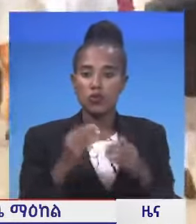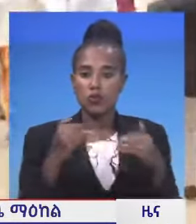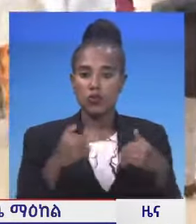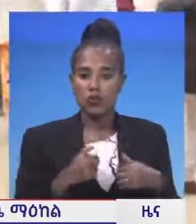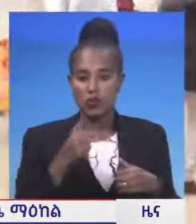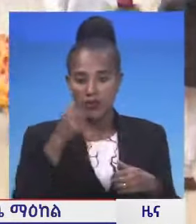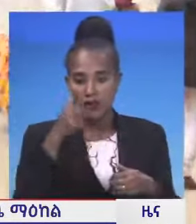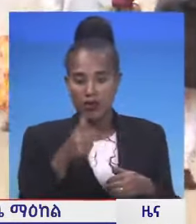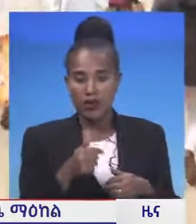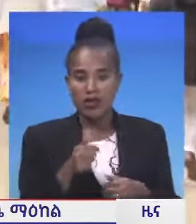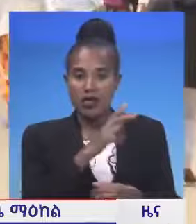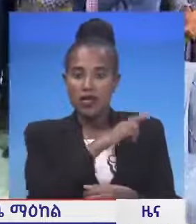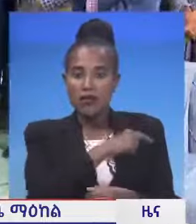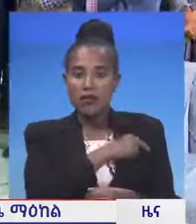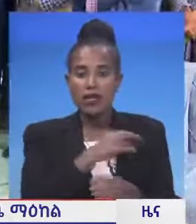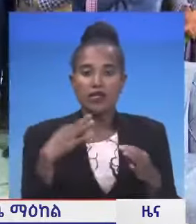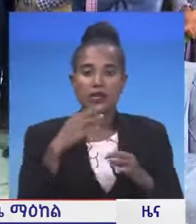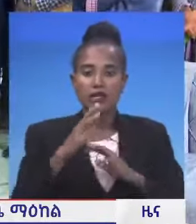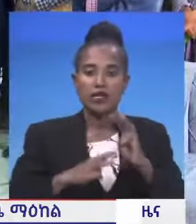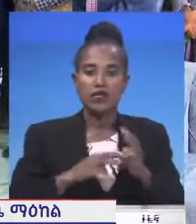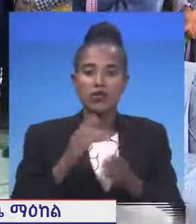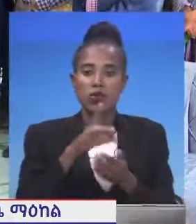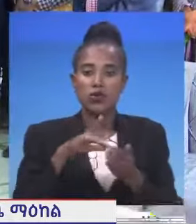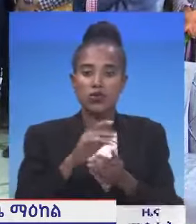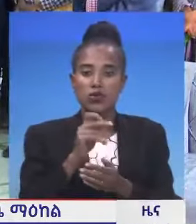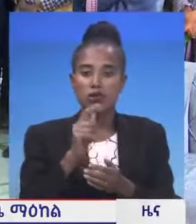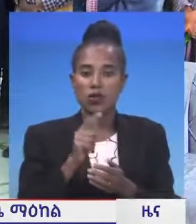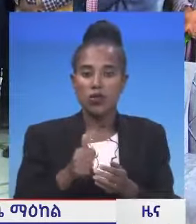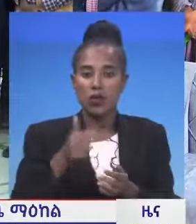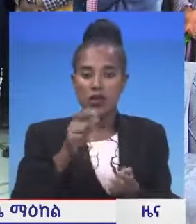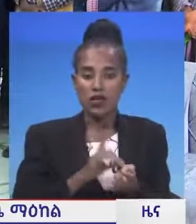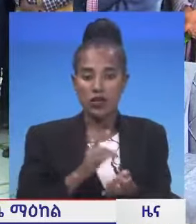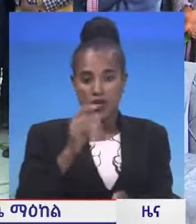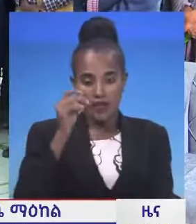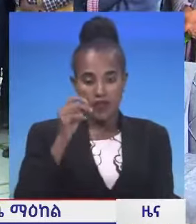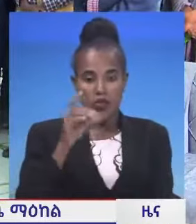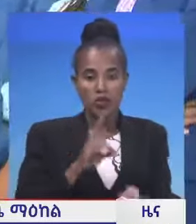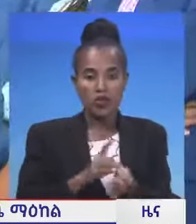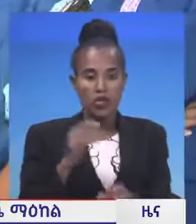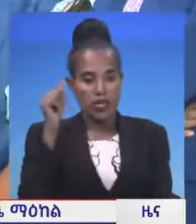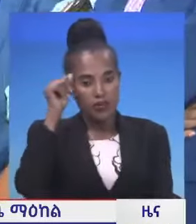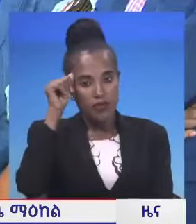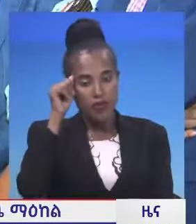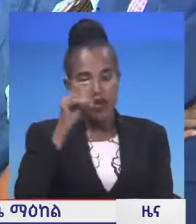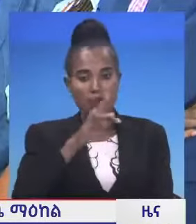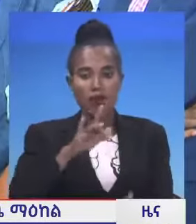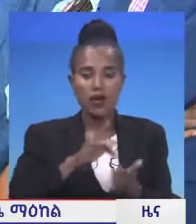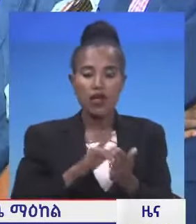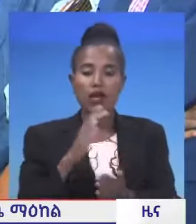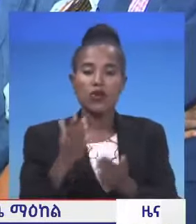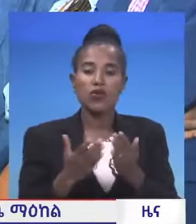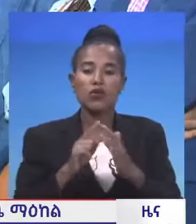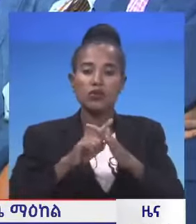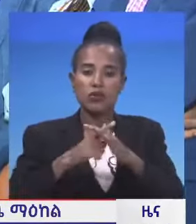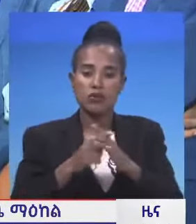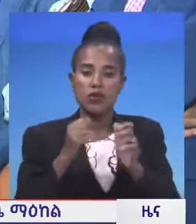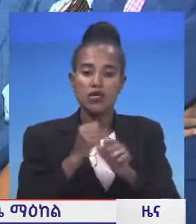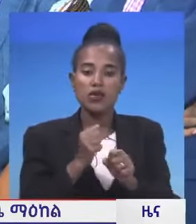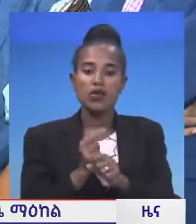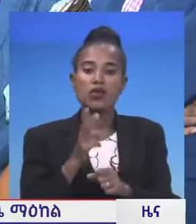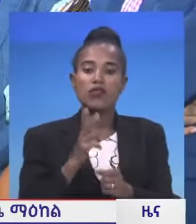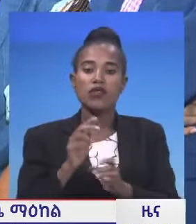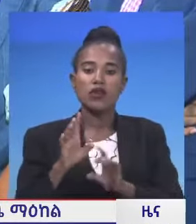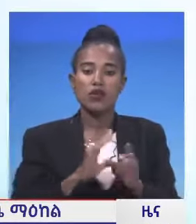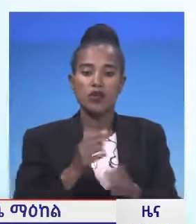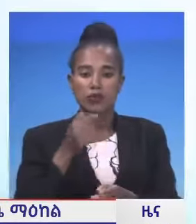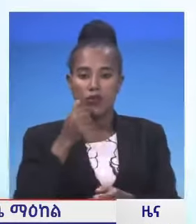መኖራቸውን የሚገልጹት የህክምናና ጤና ሳይንስ ኮሌጁ አካዳሚክ ዋና ዳይሬክተር ዶክተር አስማሙ አጥናፉ የአንድ ማዕከል አገልግሎት መጀመር ስራውን የተፋጠነ